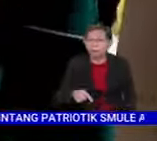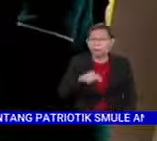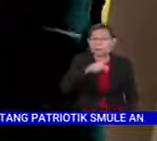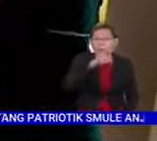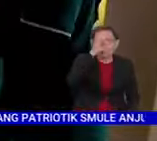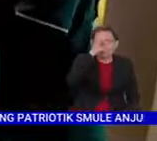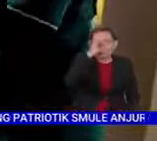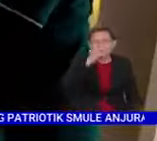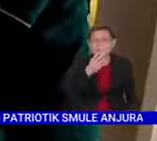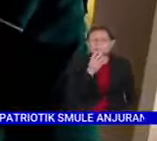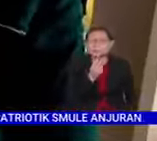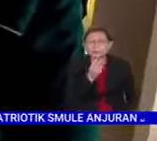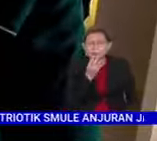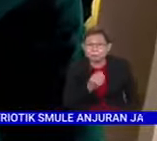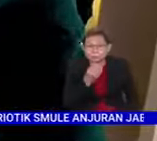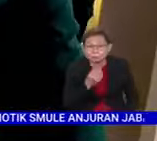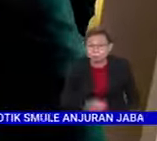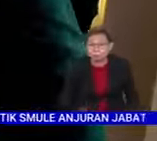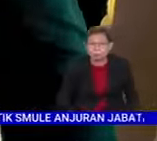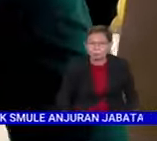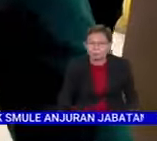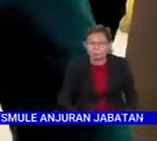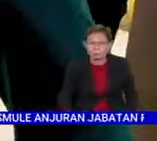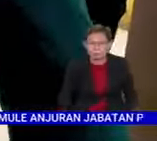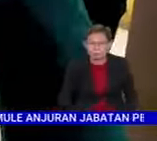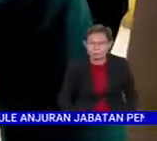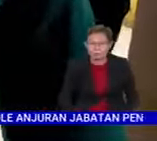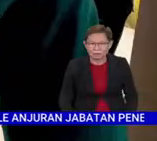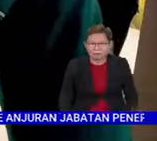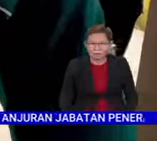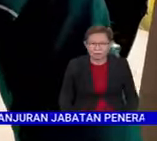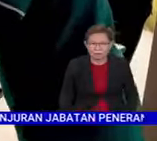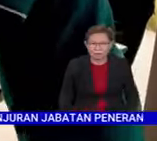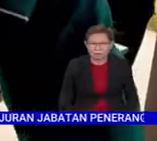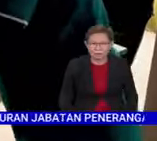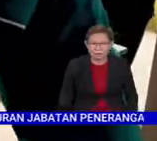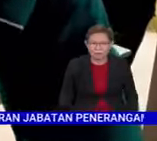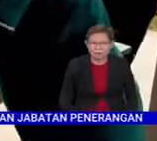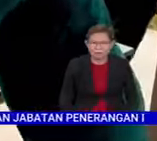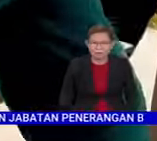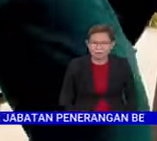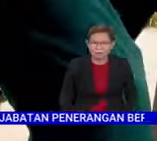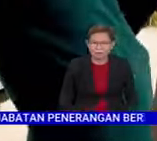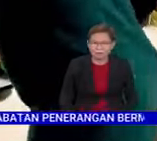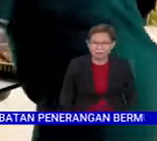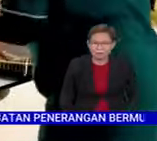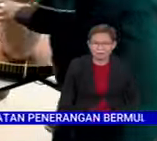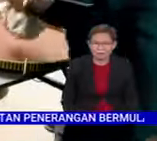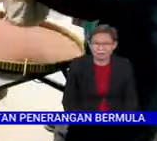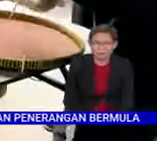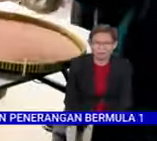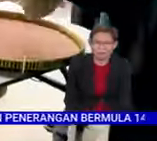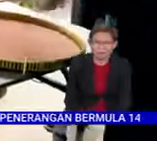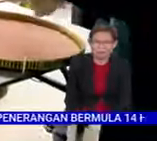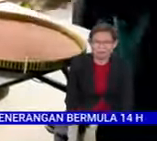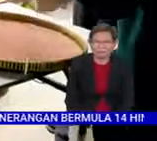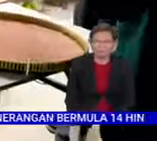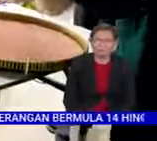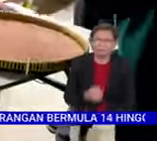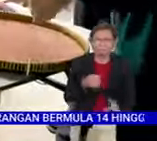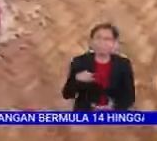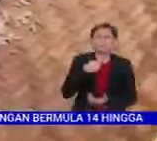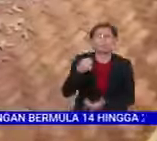kalah. Oh, tengok ni lebih sikit dia goncang. Oh, tengok. Meja dah letak putat. Ha,